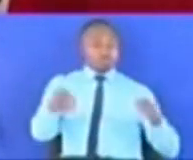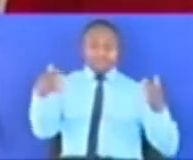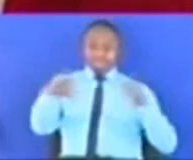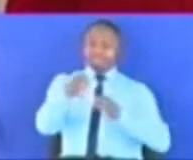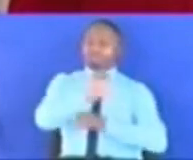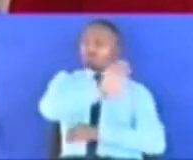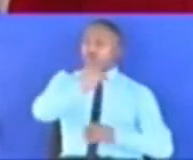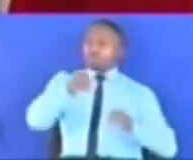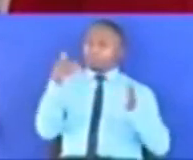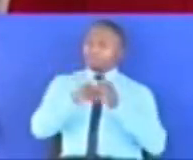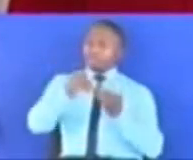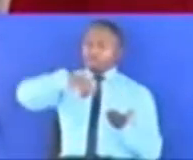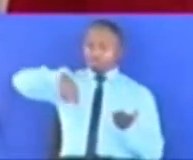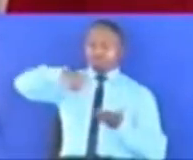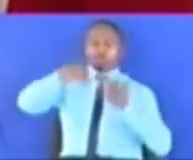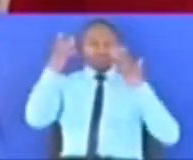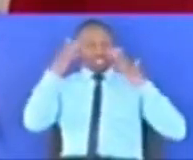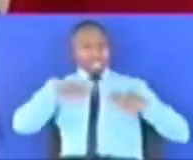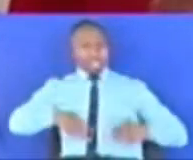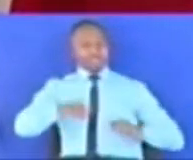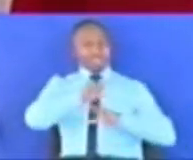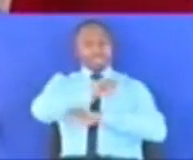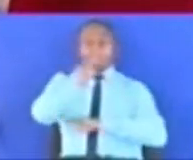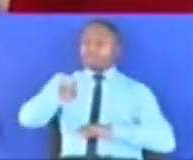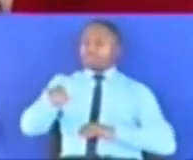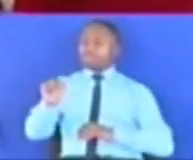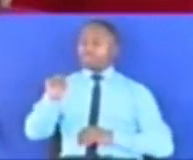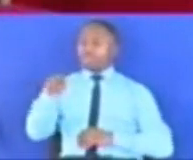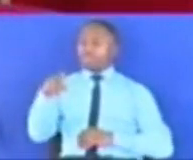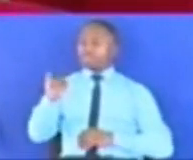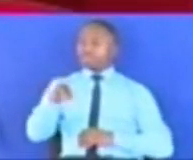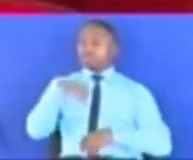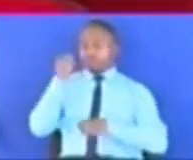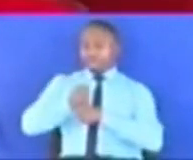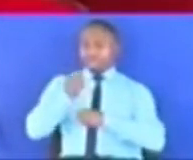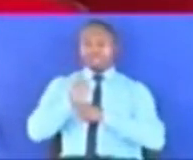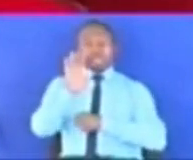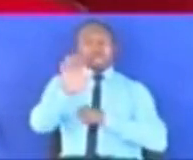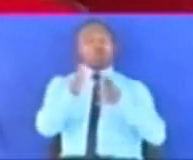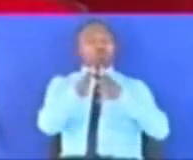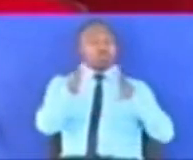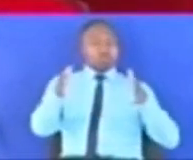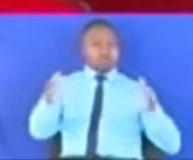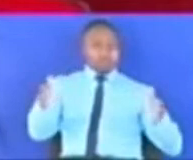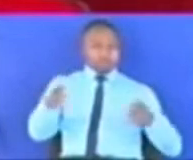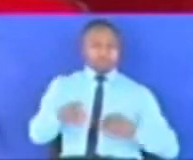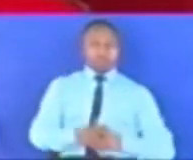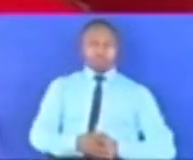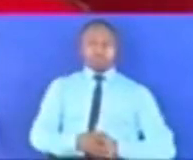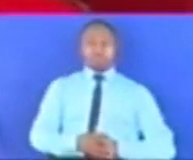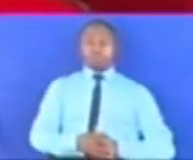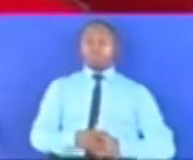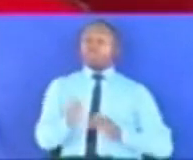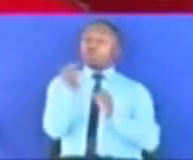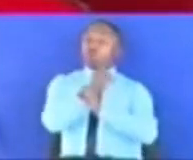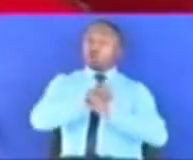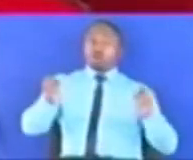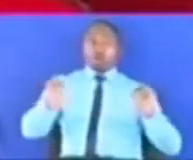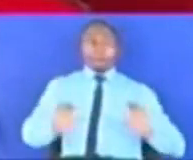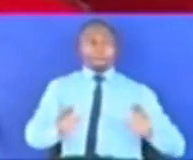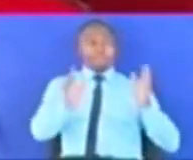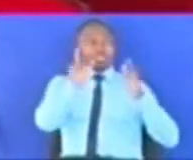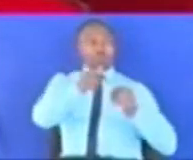mpaka kule kwenye vituo vya afya na zahanati, wanafanya kazi kubwa sana kuokoa maisha ya